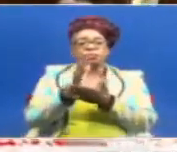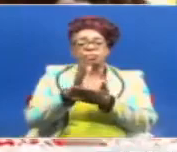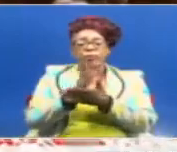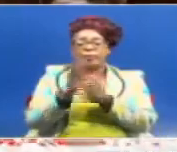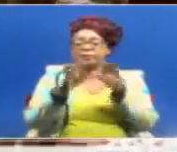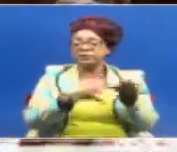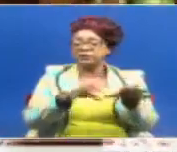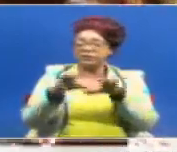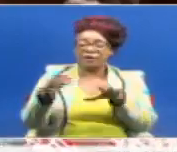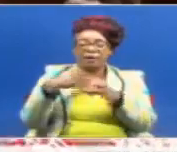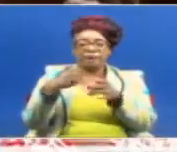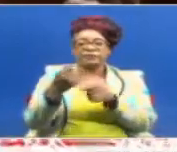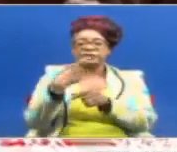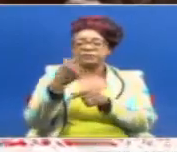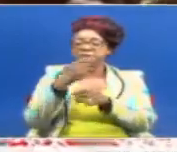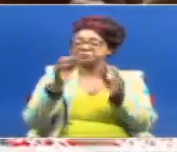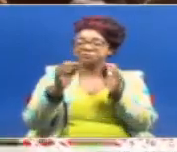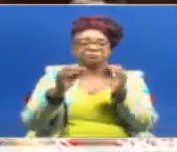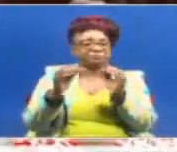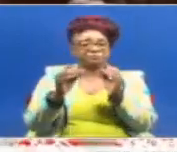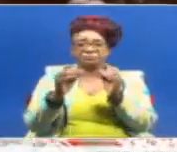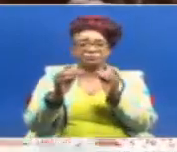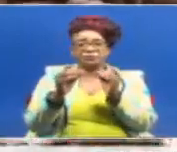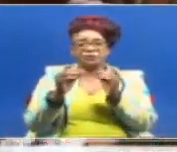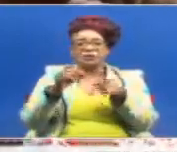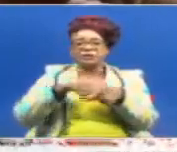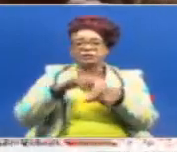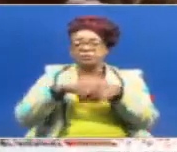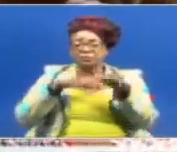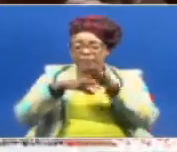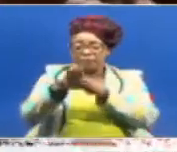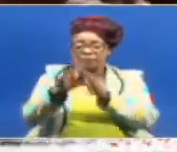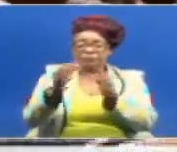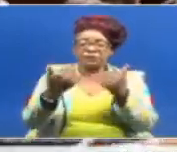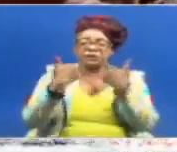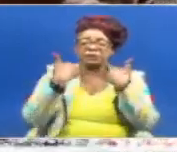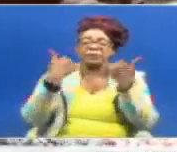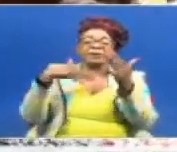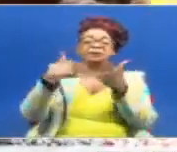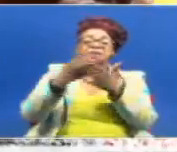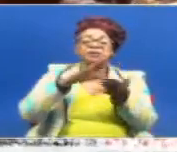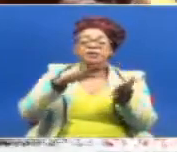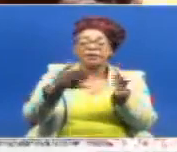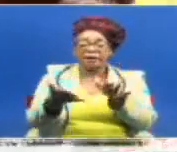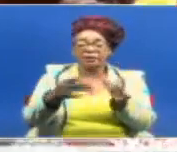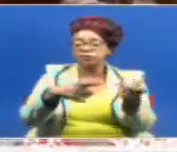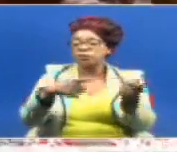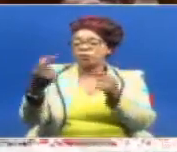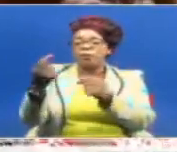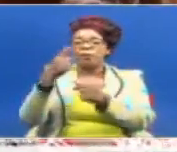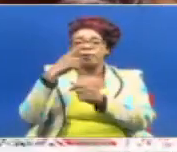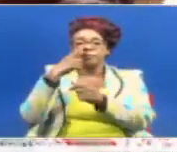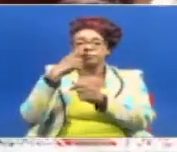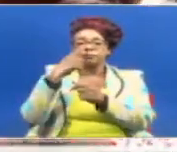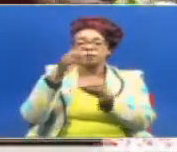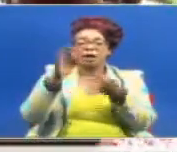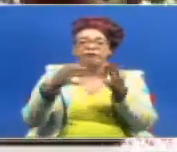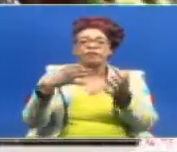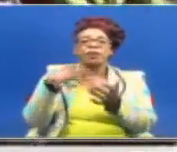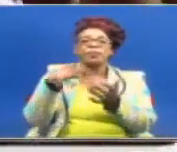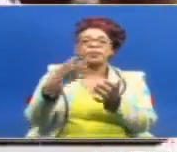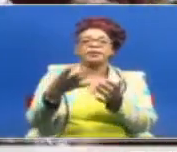hakuna. Maskini akiingia hospitali anakuja kulala hapa mpaka wakati anakufa, anapelekwa nyumbani anaenda kuwekwa. Tajiri akiingia anaenda